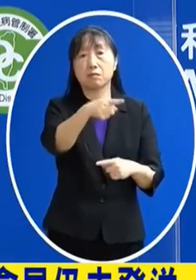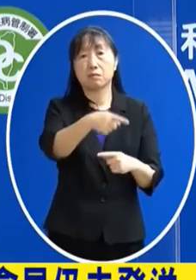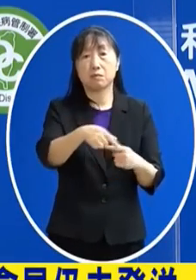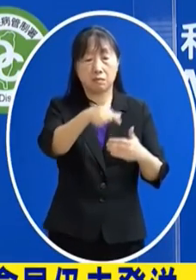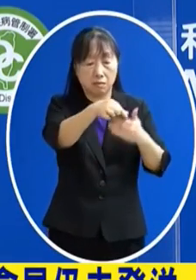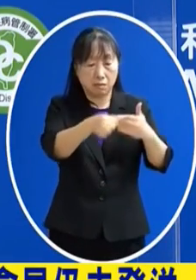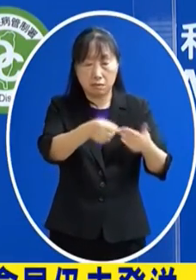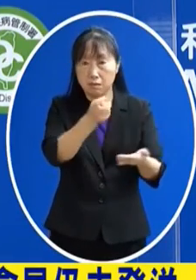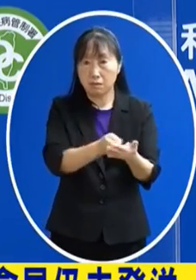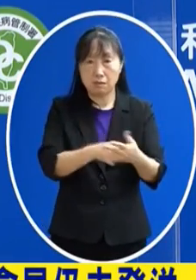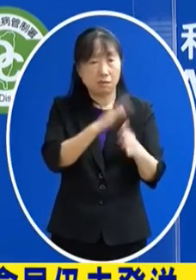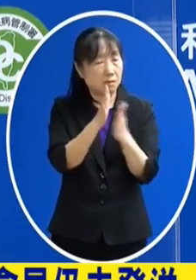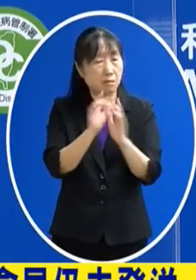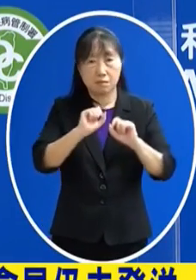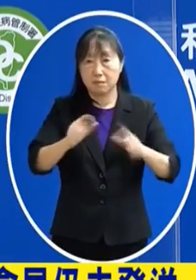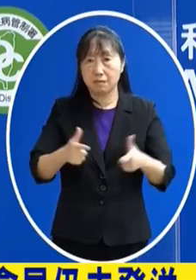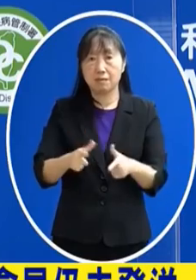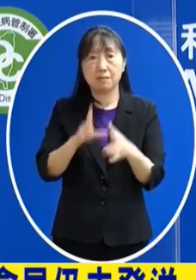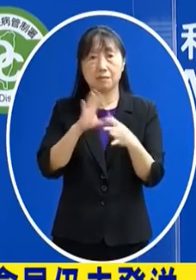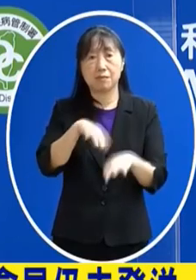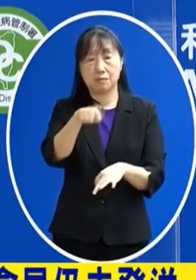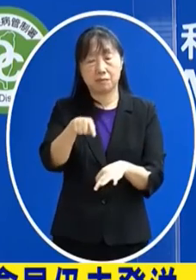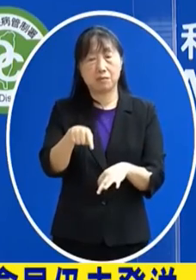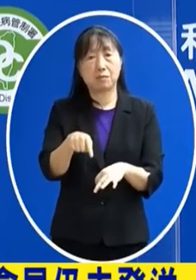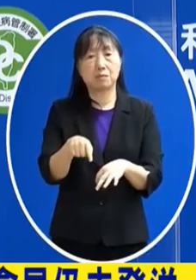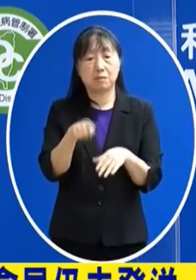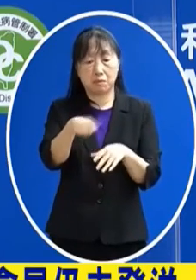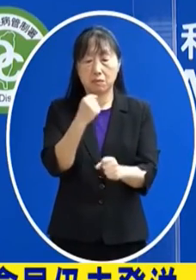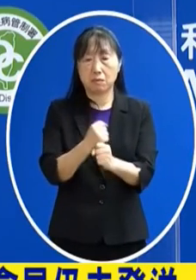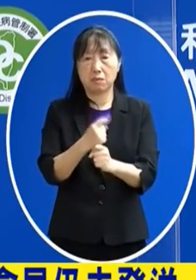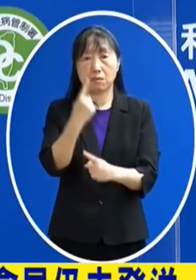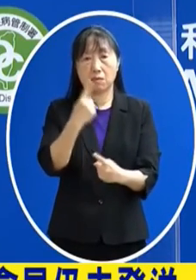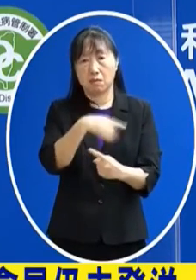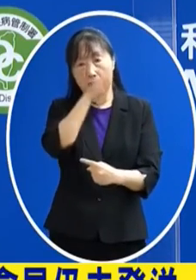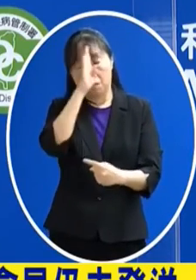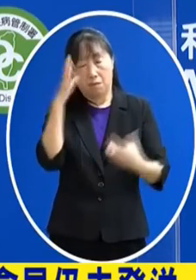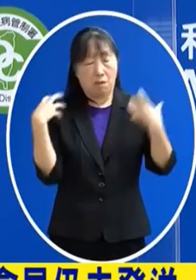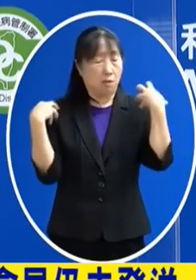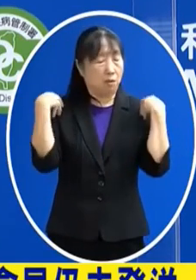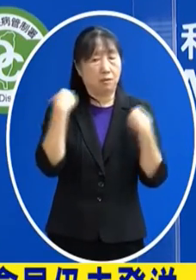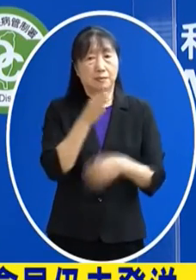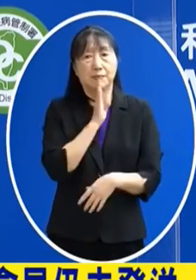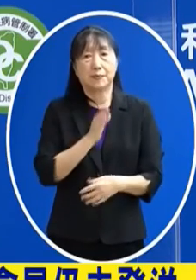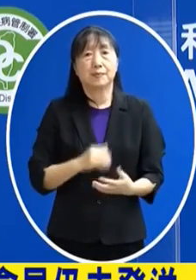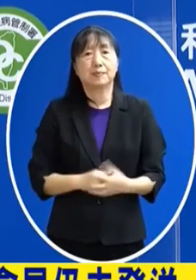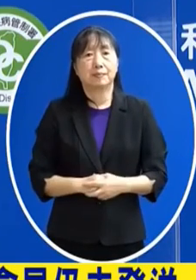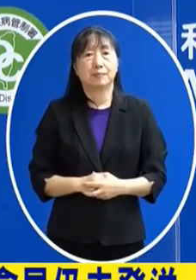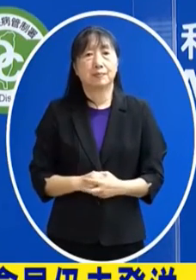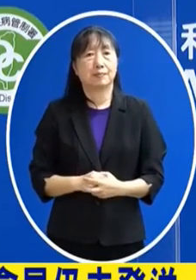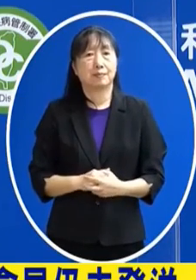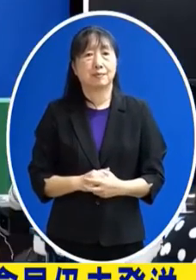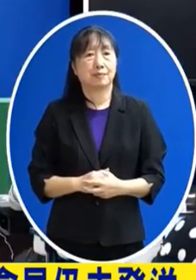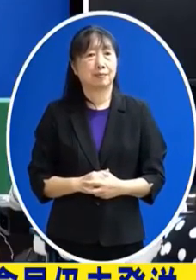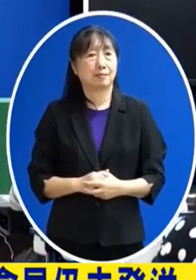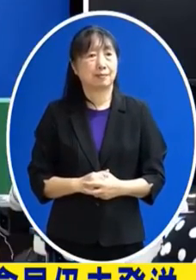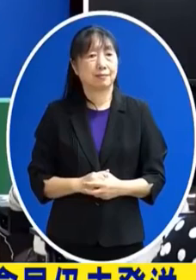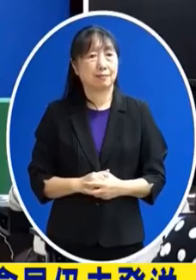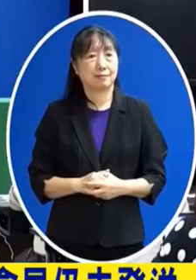些要求都有不同。所以他们这次大概相对这个工作是比较繁琐一些。